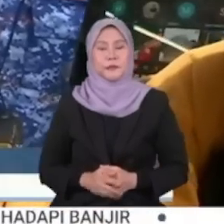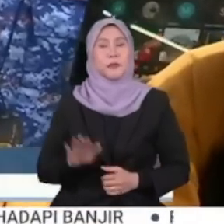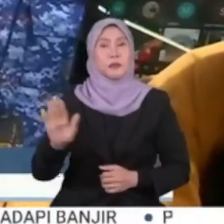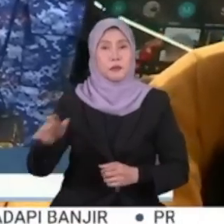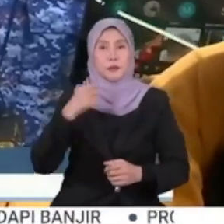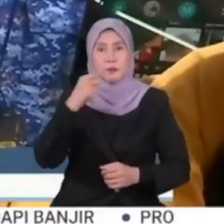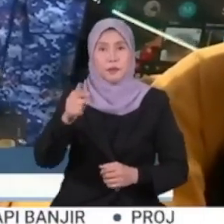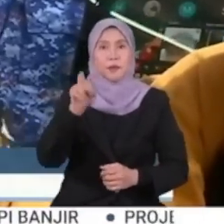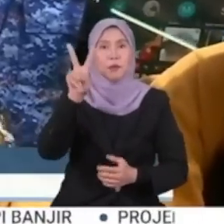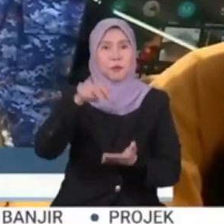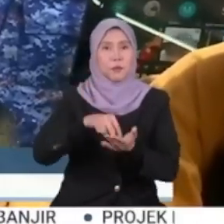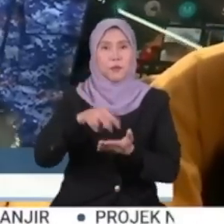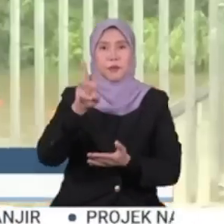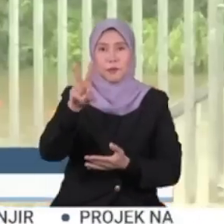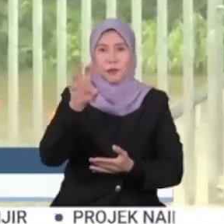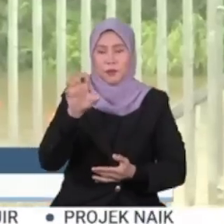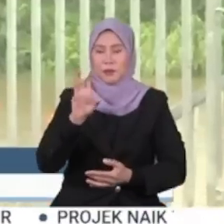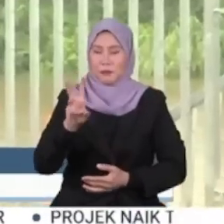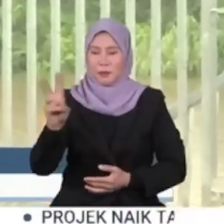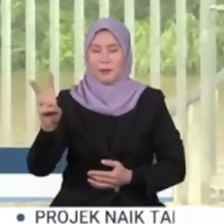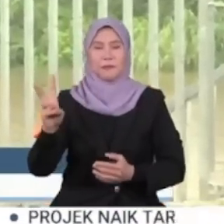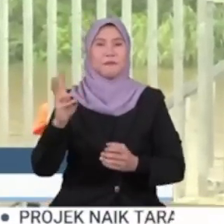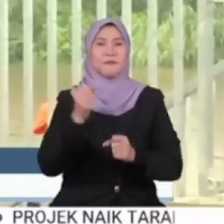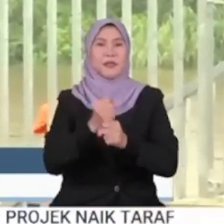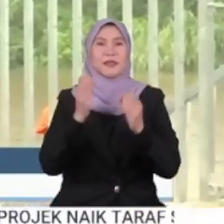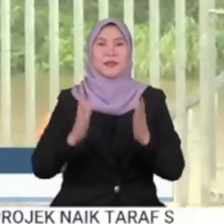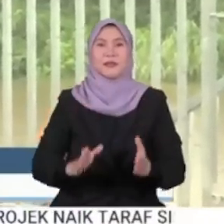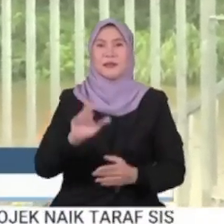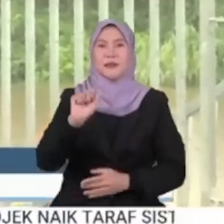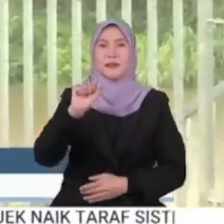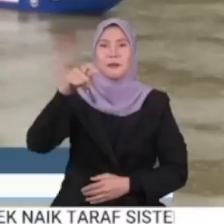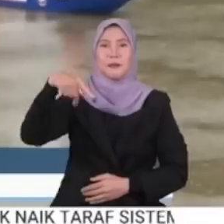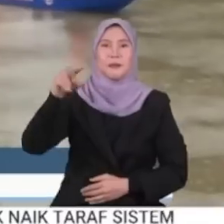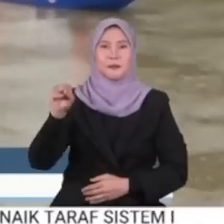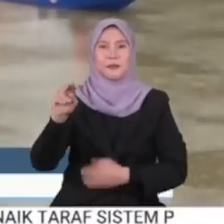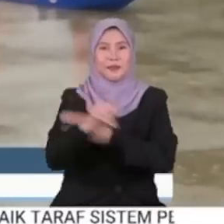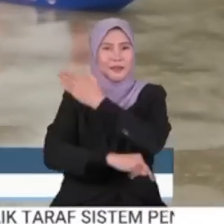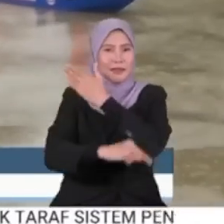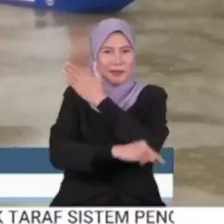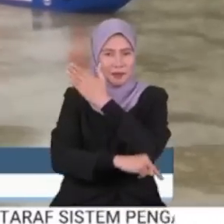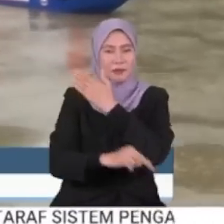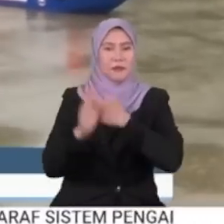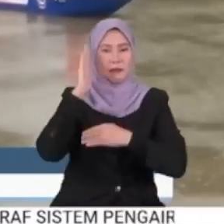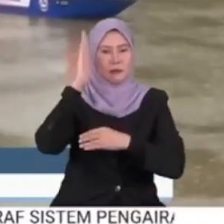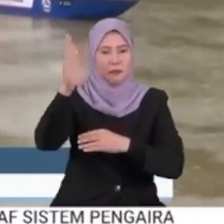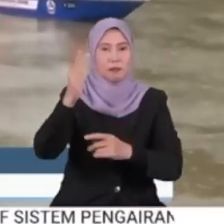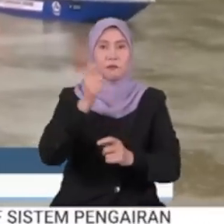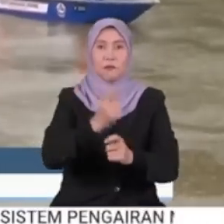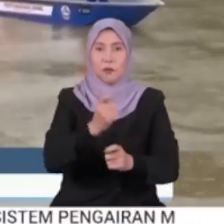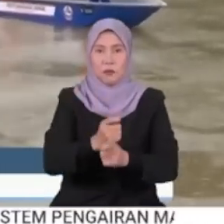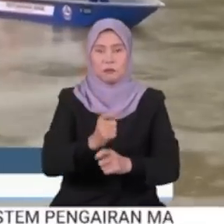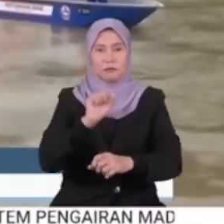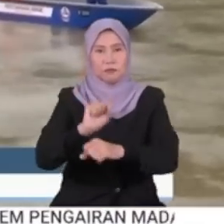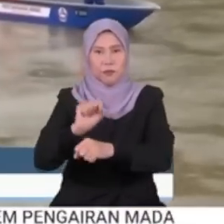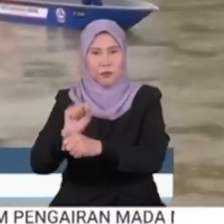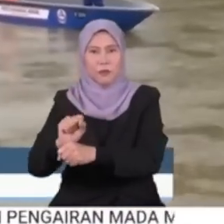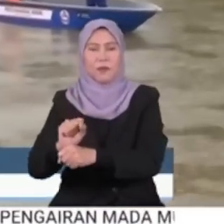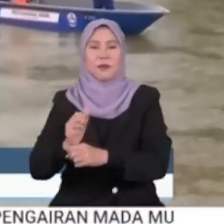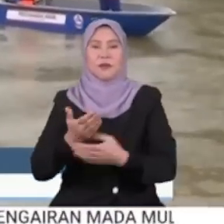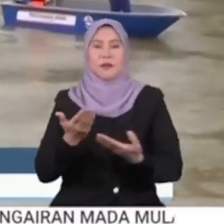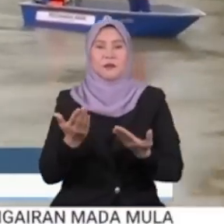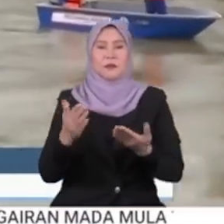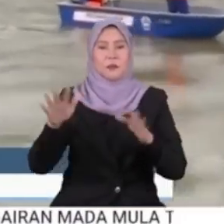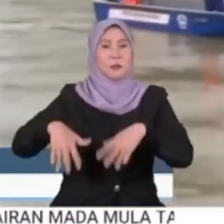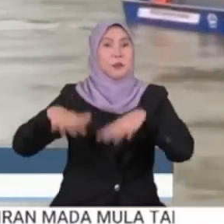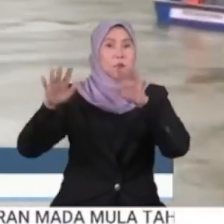Jelasnya, seramai 2,666 anggota APM di seluruh negeri akan bertugas sepanjang musim monsun timur